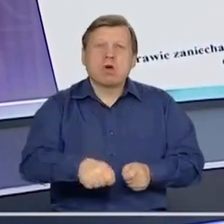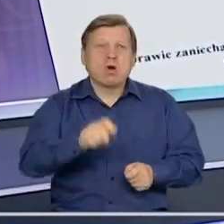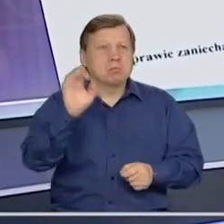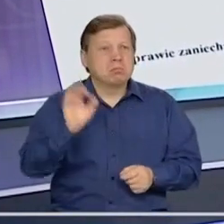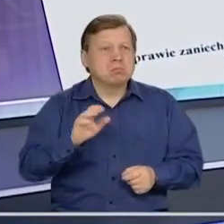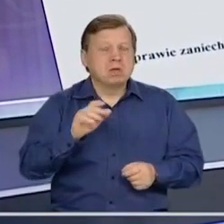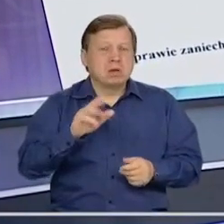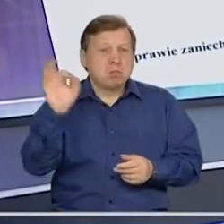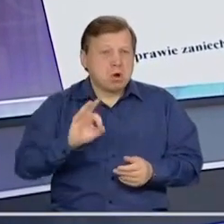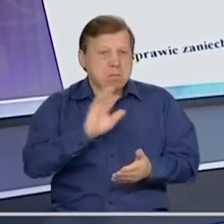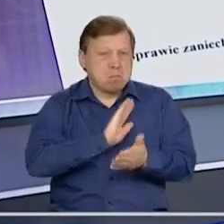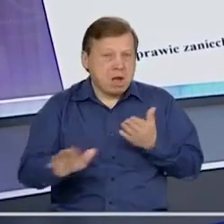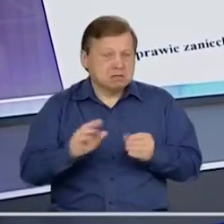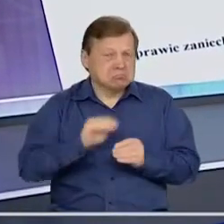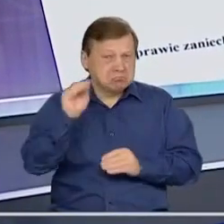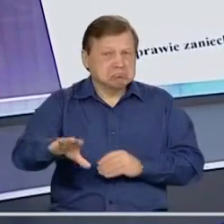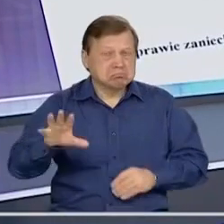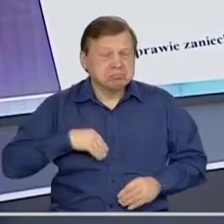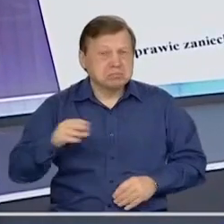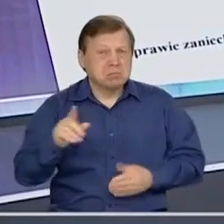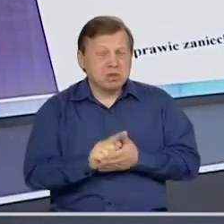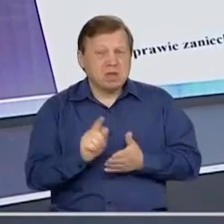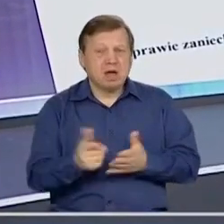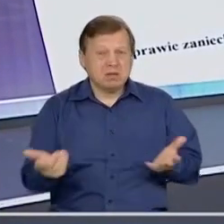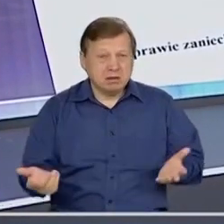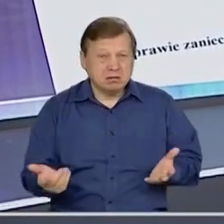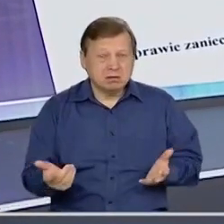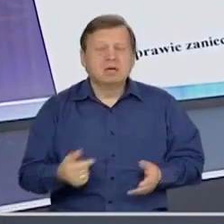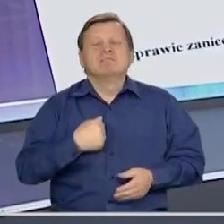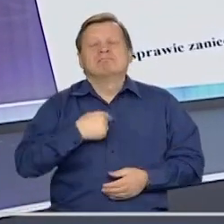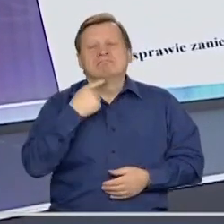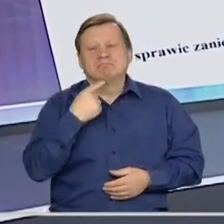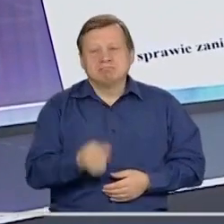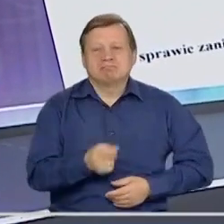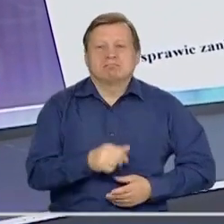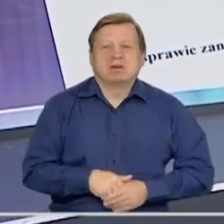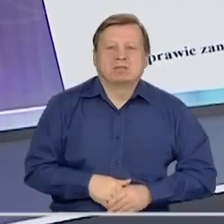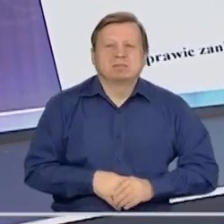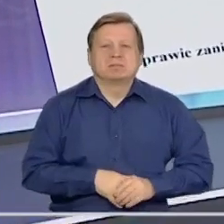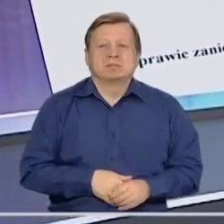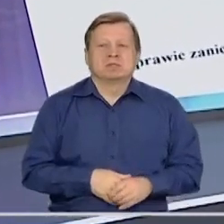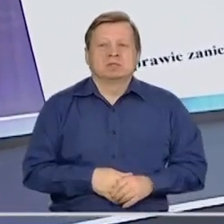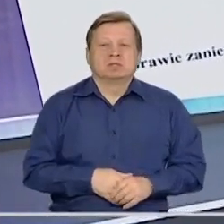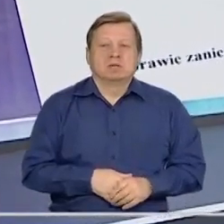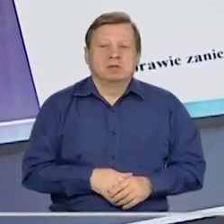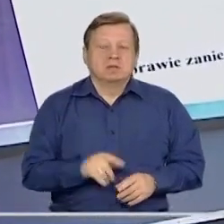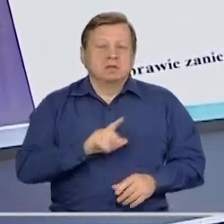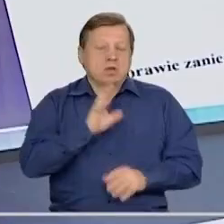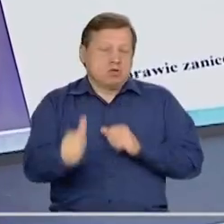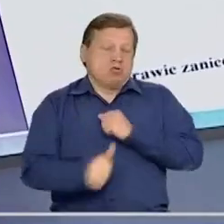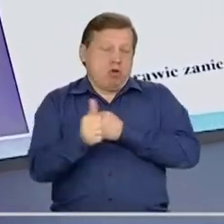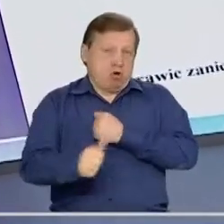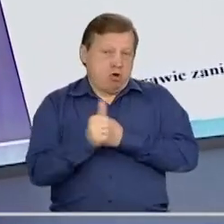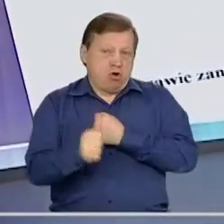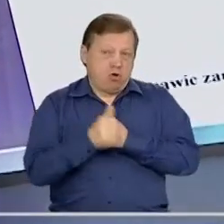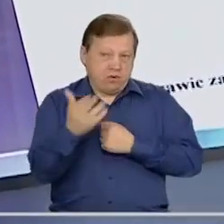od tego, że my w terminie nie zapłacimy podatku. No to teraz przyjaciele z reżyserki to pokażą Państwu blisko, żeby Państwu to udowodnić.